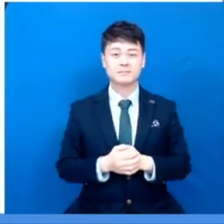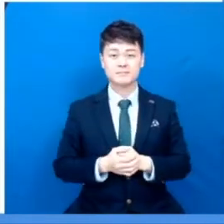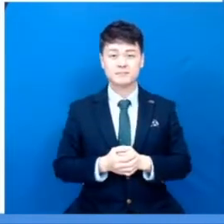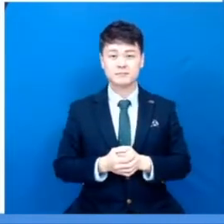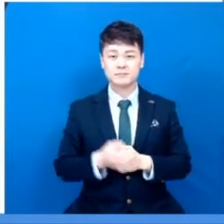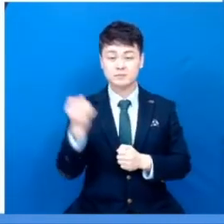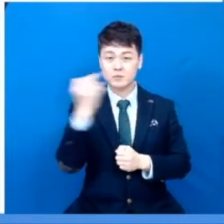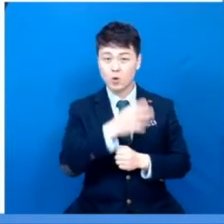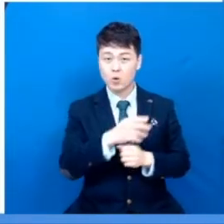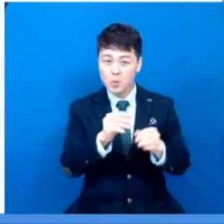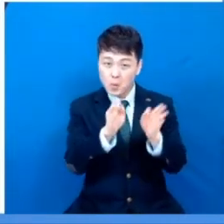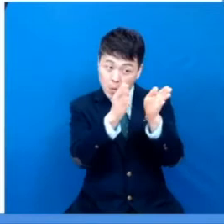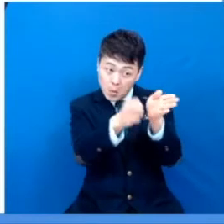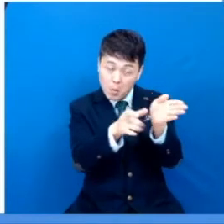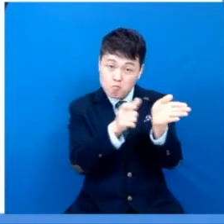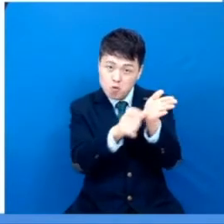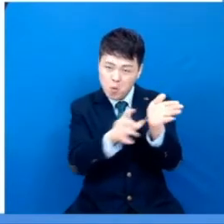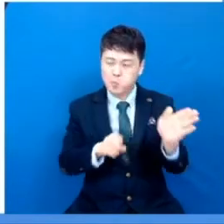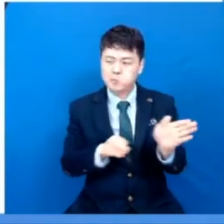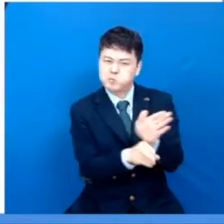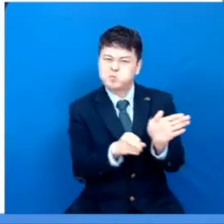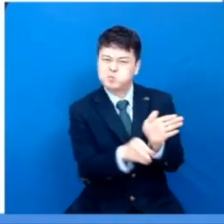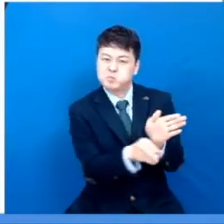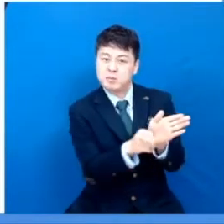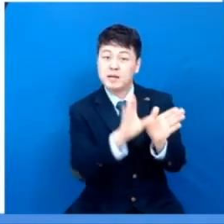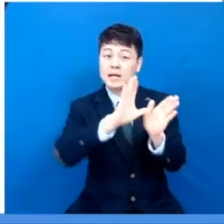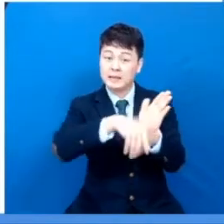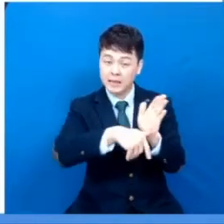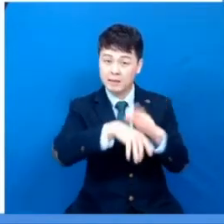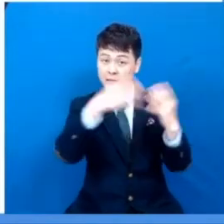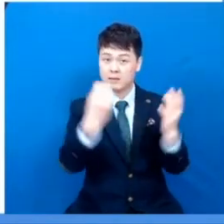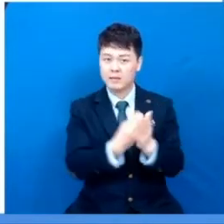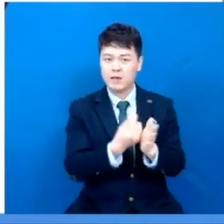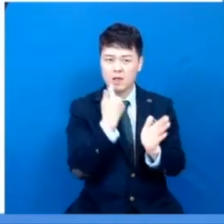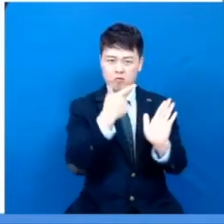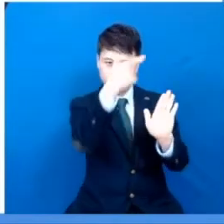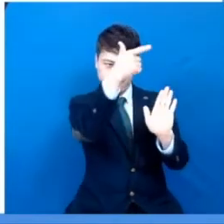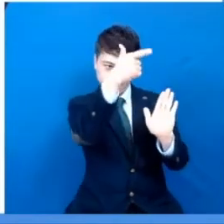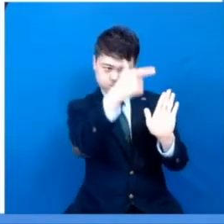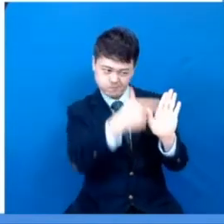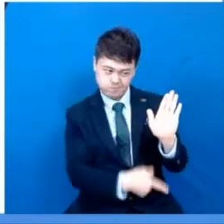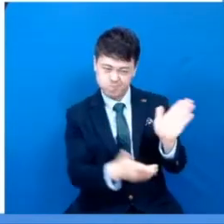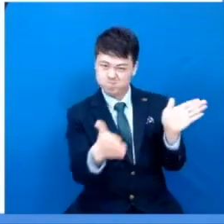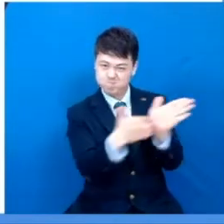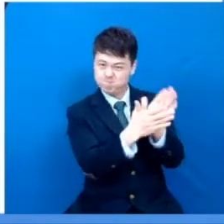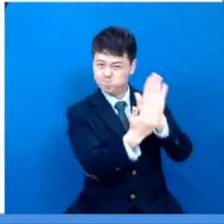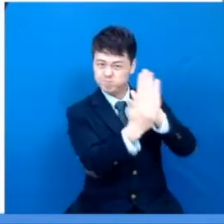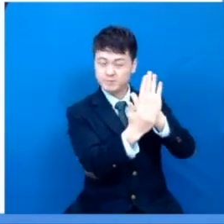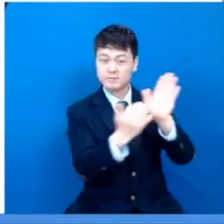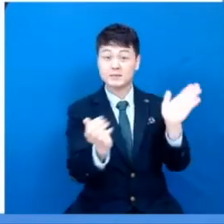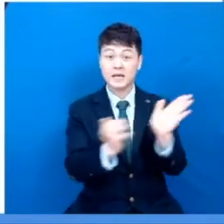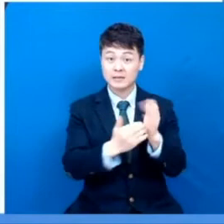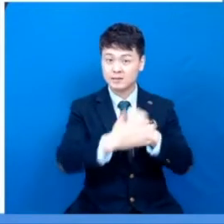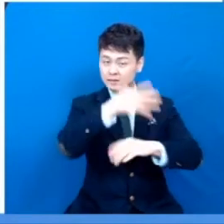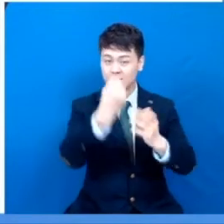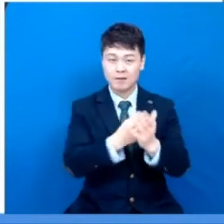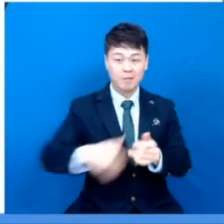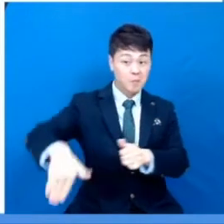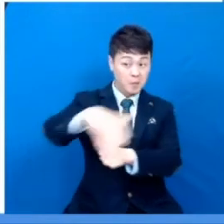물건을 집어 넣는 행동은 실리콘으로 몰딩 하여 환경 변화를 통해 속어